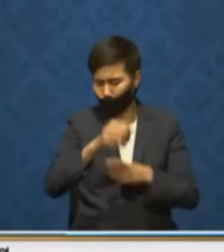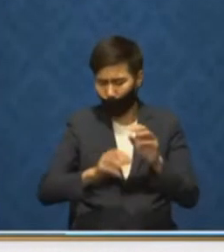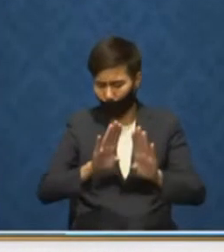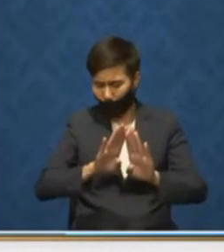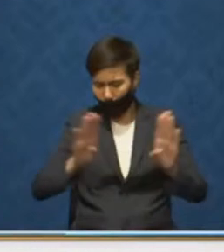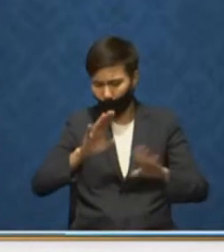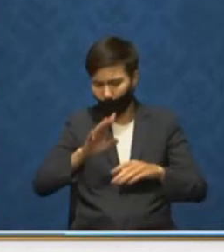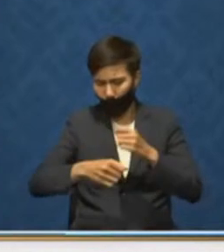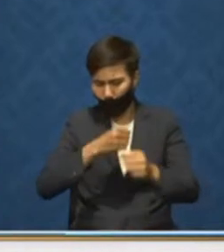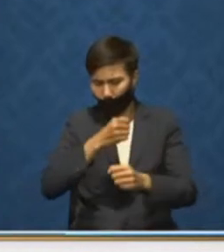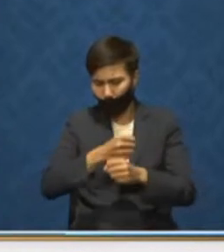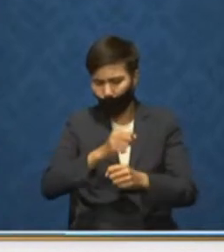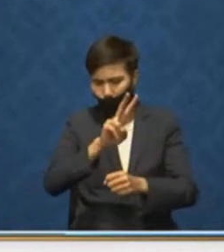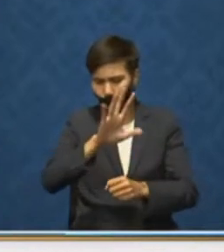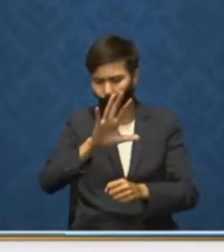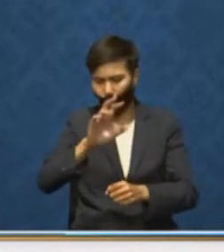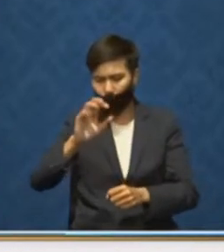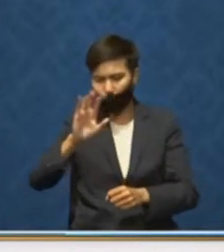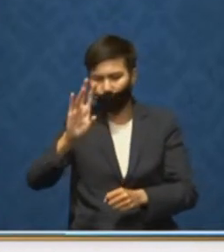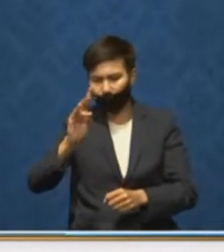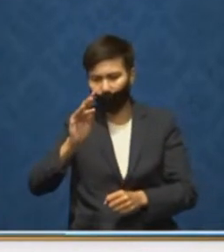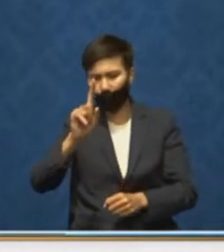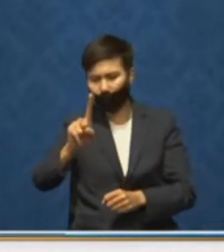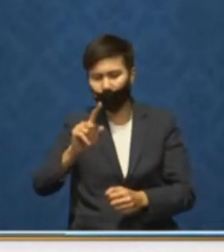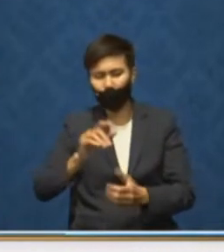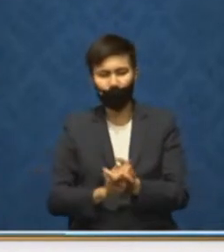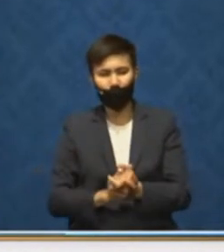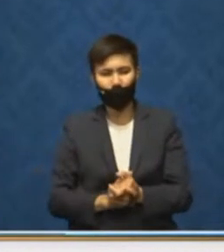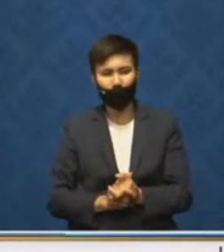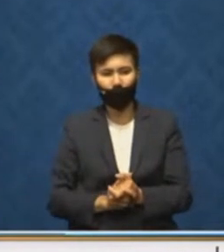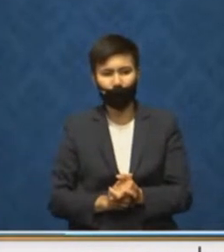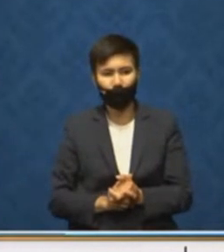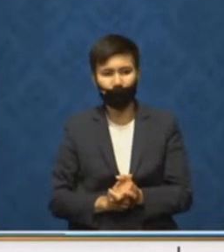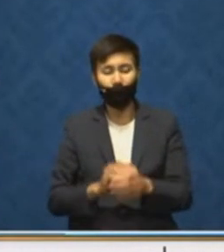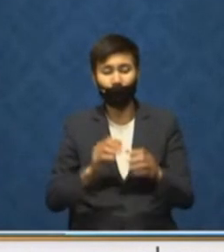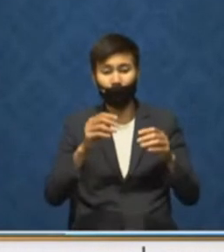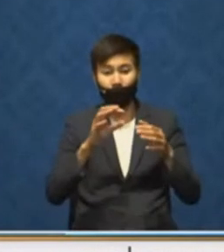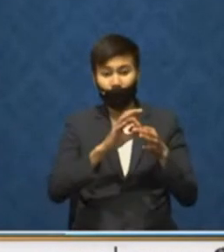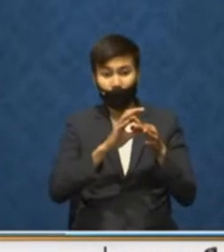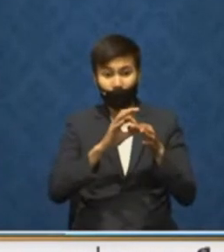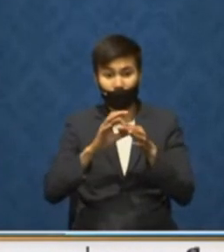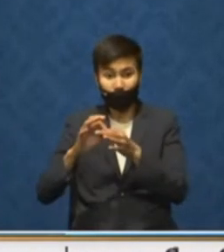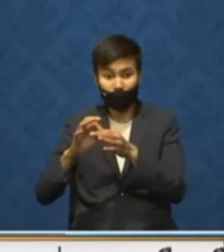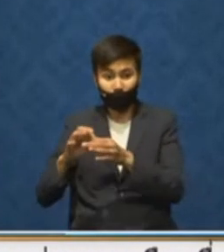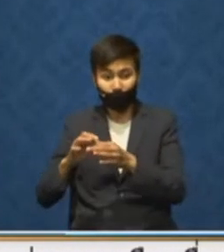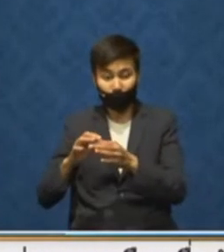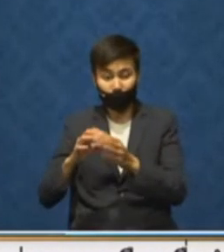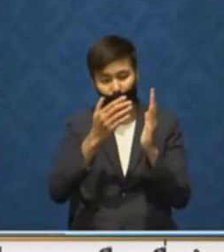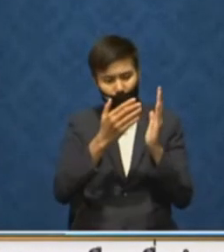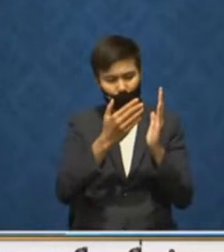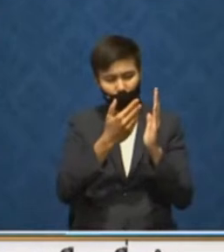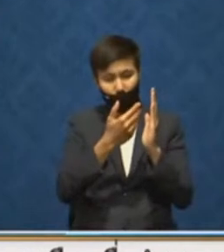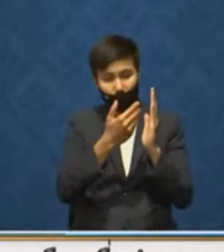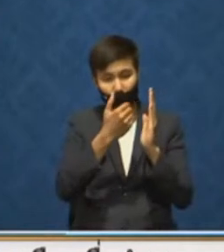11เลยสองคือสายตะวันออกรถไฟความสูงเชื่อม 3สนามบินนะครับ